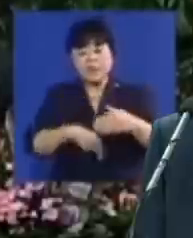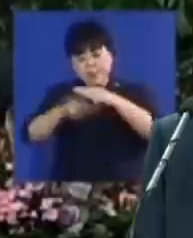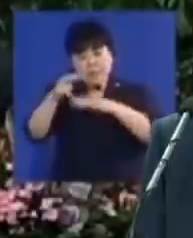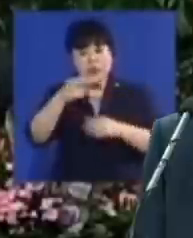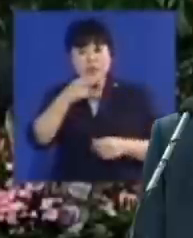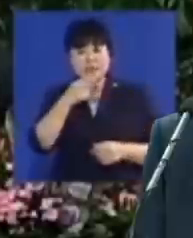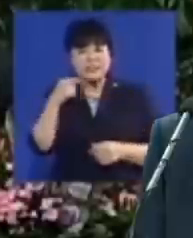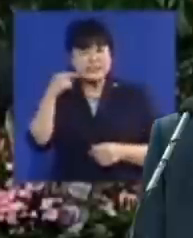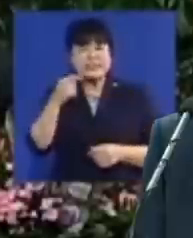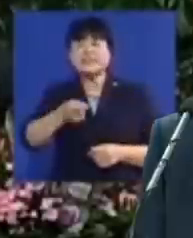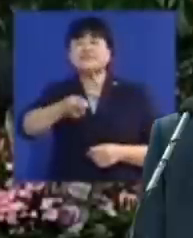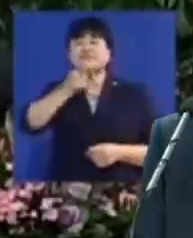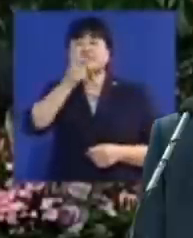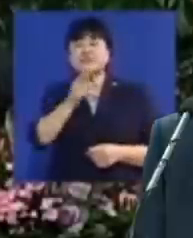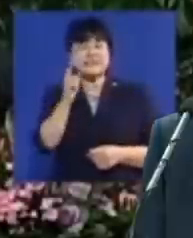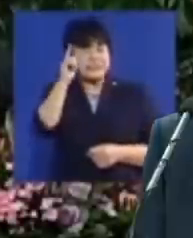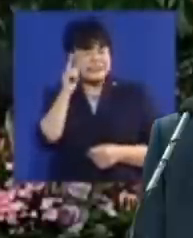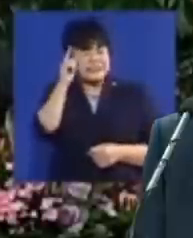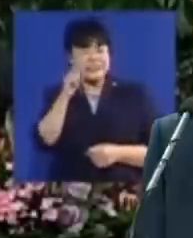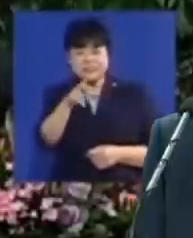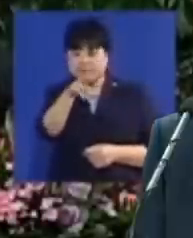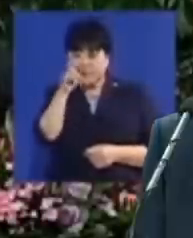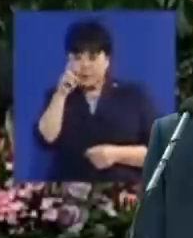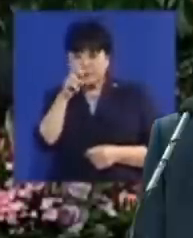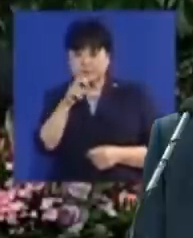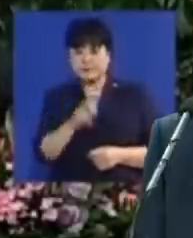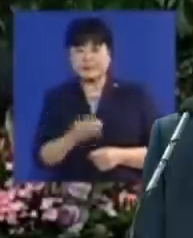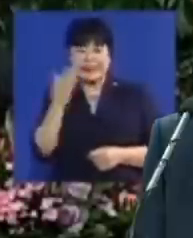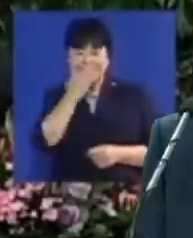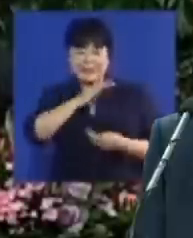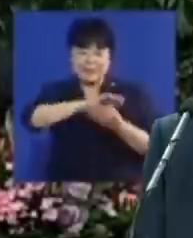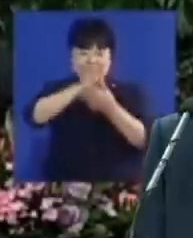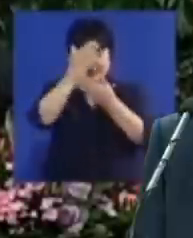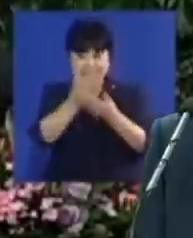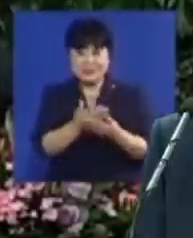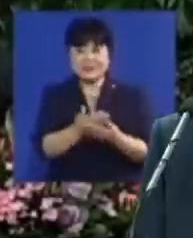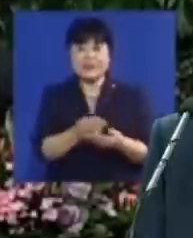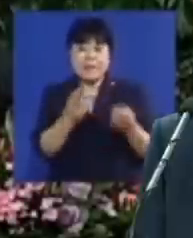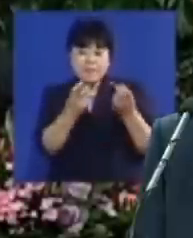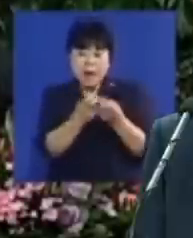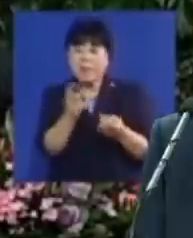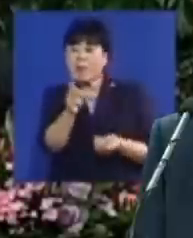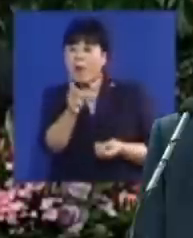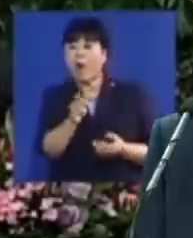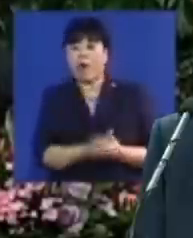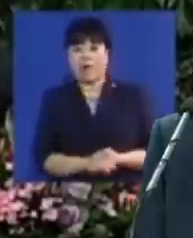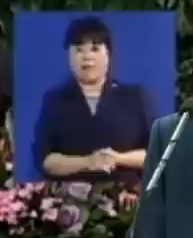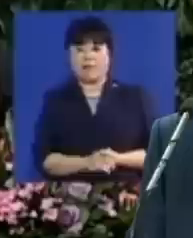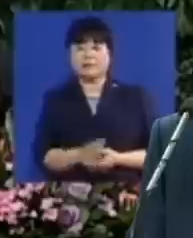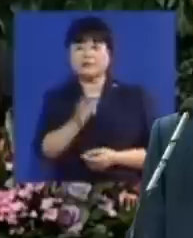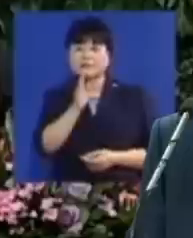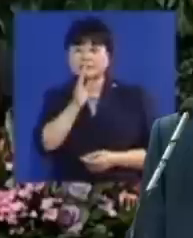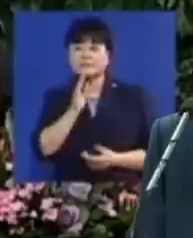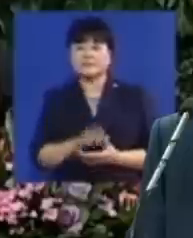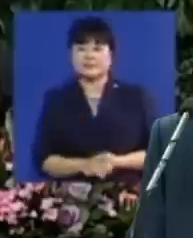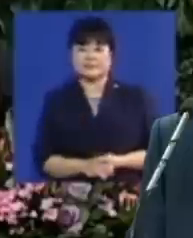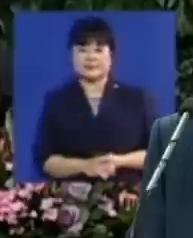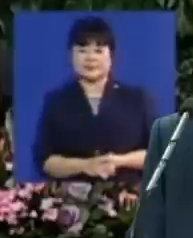없는 쓴물인 이러한 스트레스와 미움을 달게 변화시킬 수 있는 것이 바로